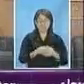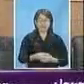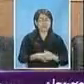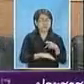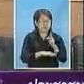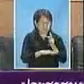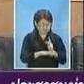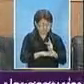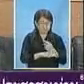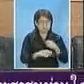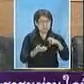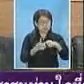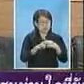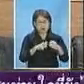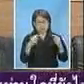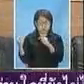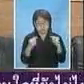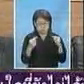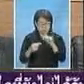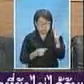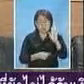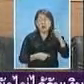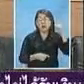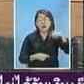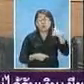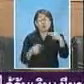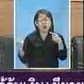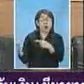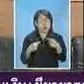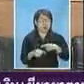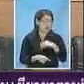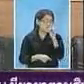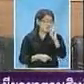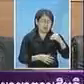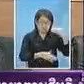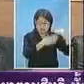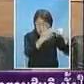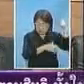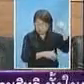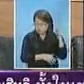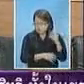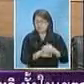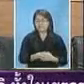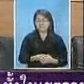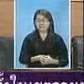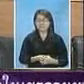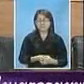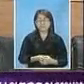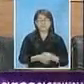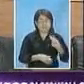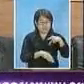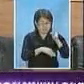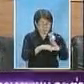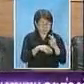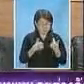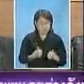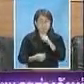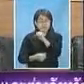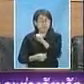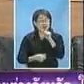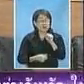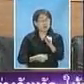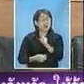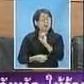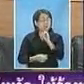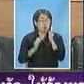ประธานครับไม่ต่อล้อต่อเถียงนะฮะเพราะว่าเถียงกับผู้หญิงนี่เขาบอกไม่ค่อยจะดีเท่าไหร่ไม่เจริญครับท่านประธานครับเมื่อกี้ท่านรังสีมาพูดบอกว่าประชากรแสนกว่า